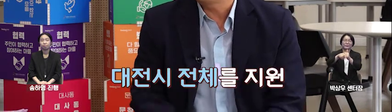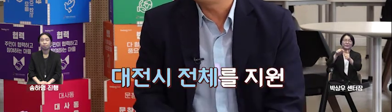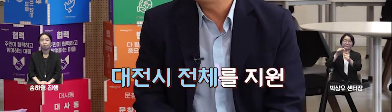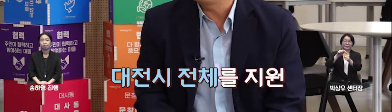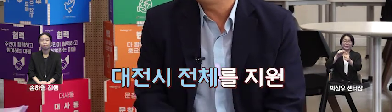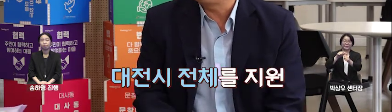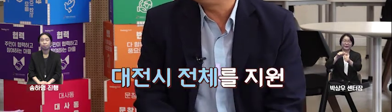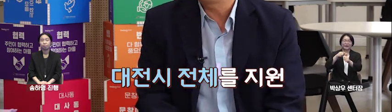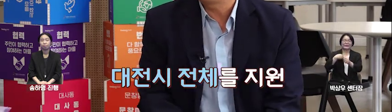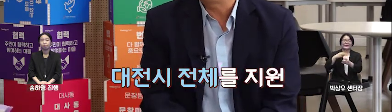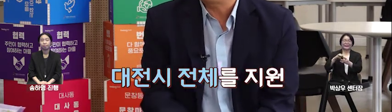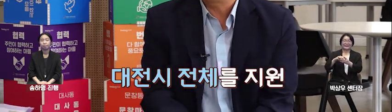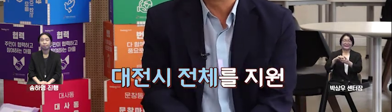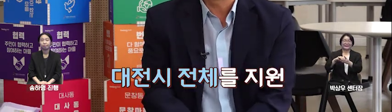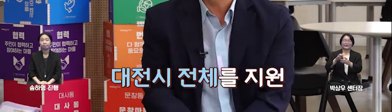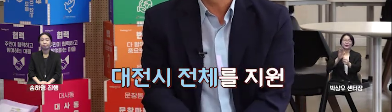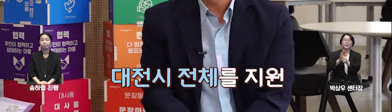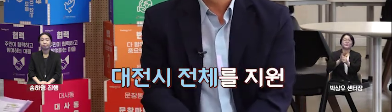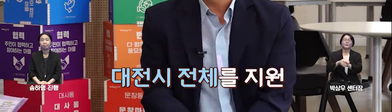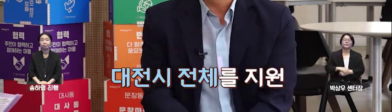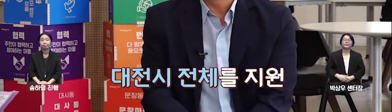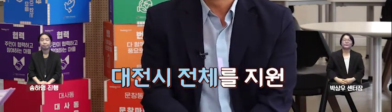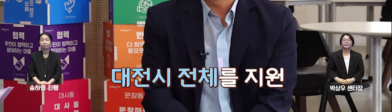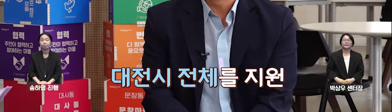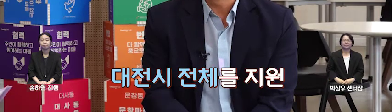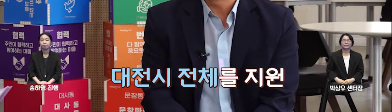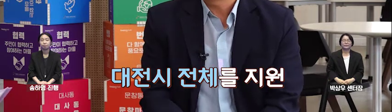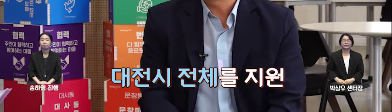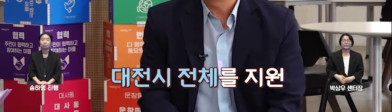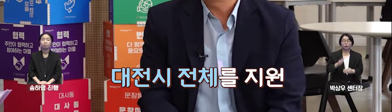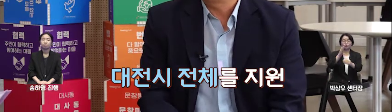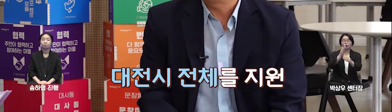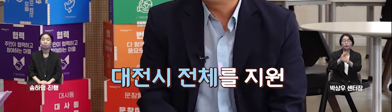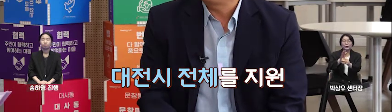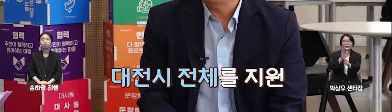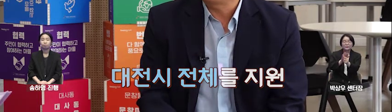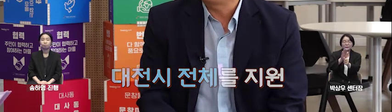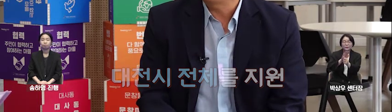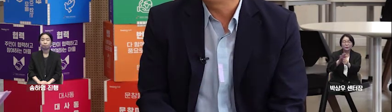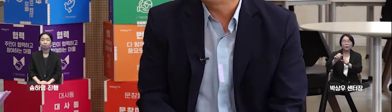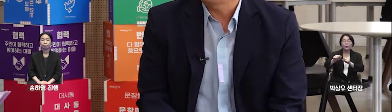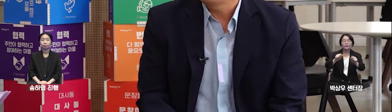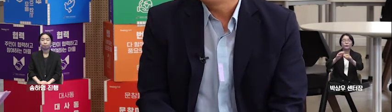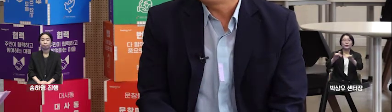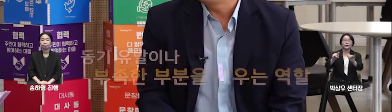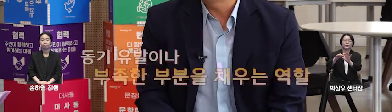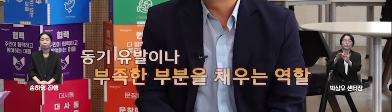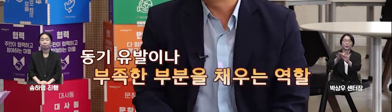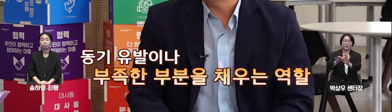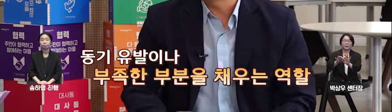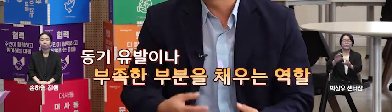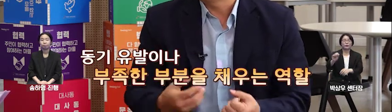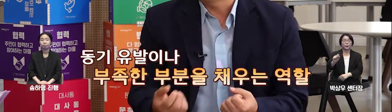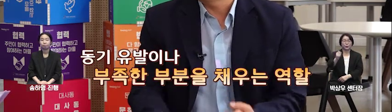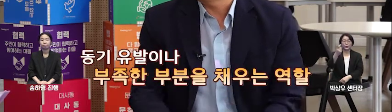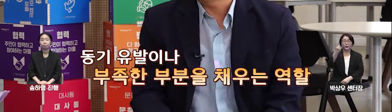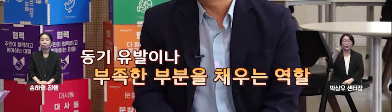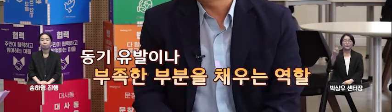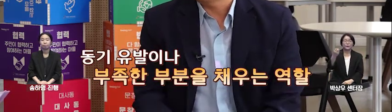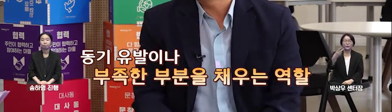전체의 그 공동체 활동을 지원하는 곳이기 때문에요. 어떻게 보면 중간 지원 활동가를 통해서 그러한 동기 유발이나